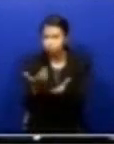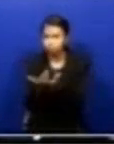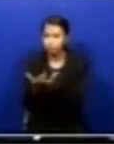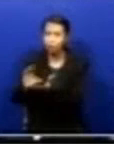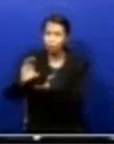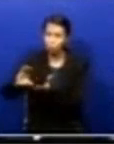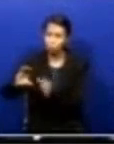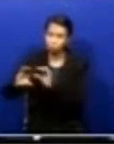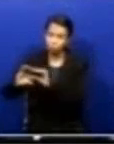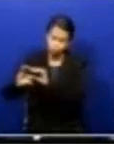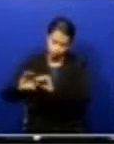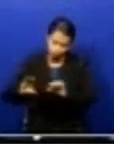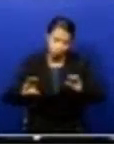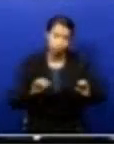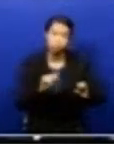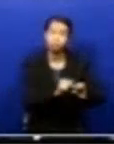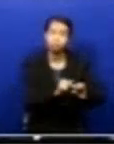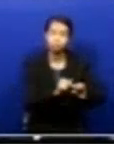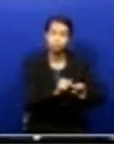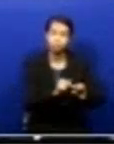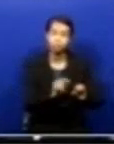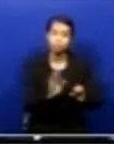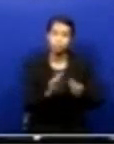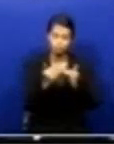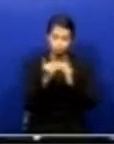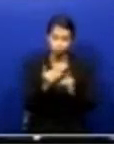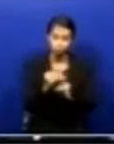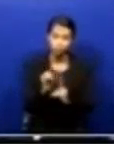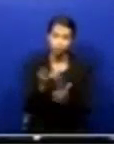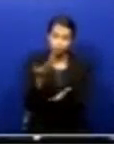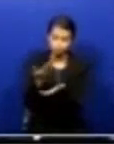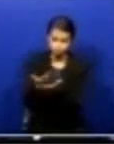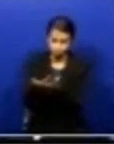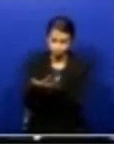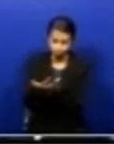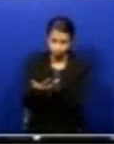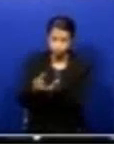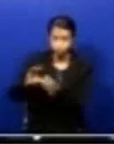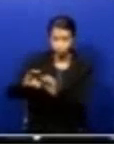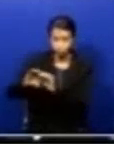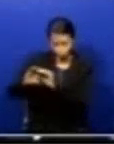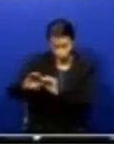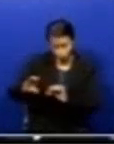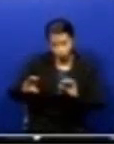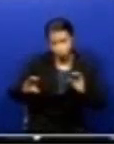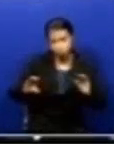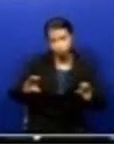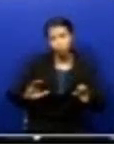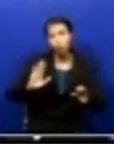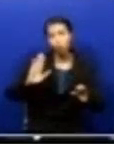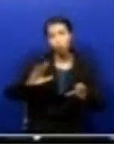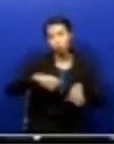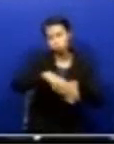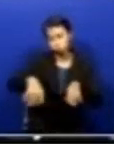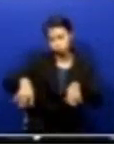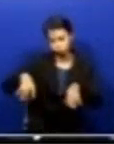ายพ.ศ.จุดจุดจุดจุดกำหนดให้โอนเงินนอกงบประมาณของหน่วยรับงบประมาณ